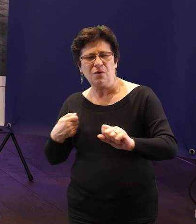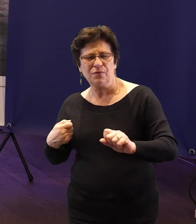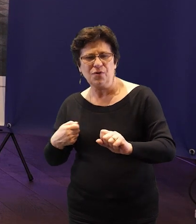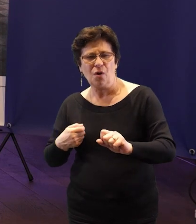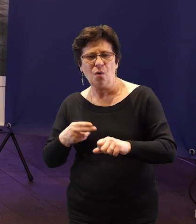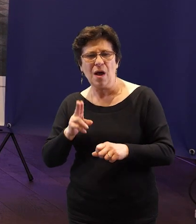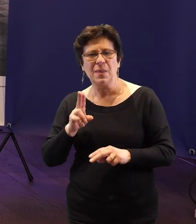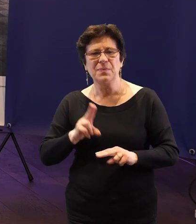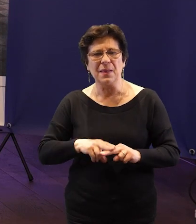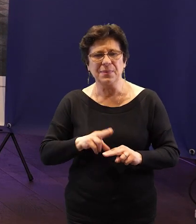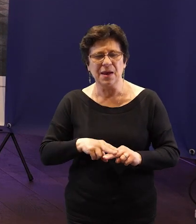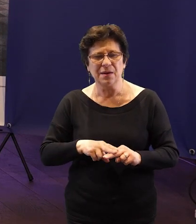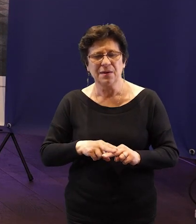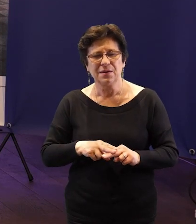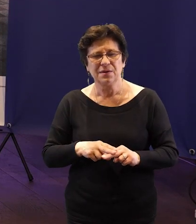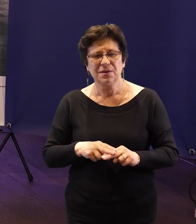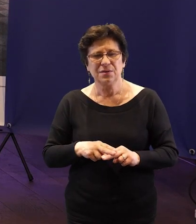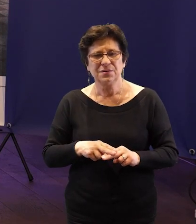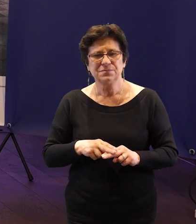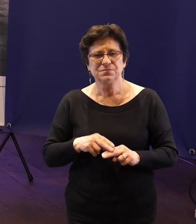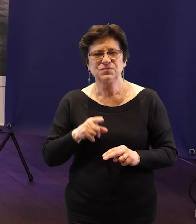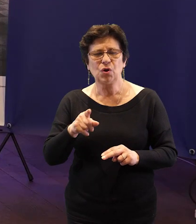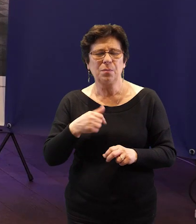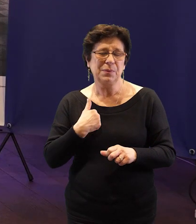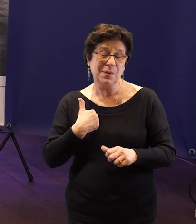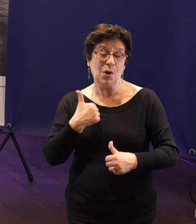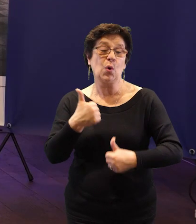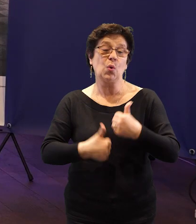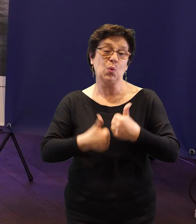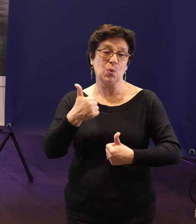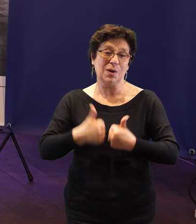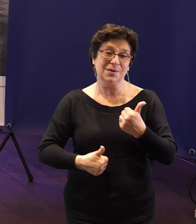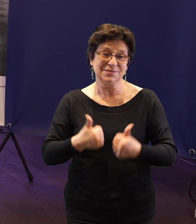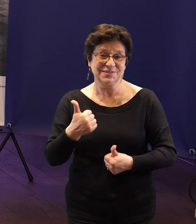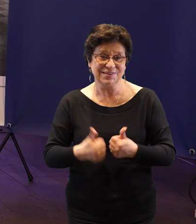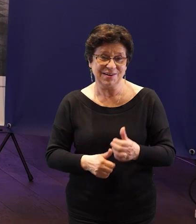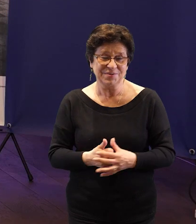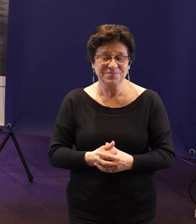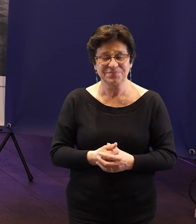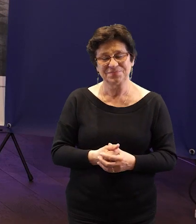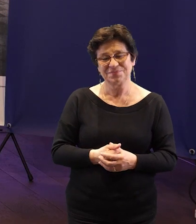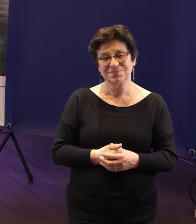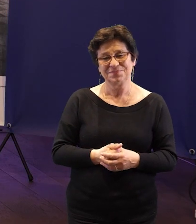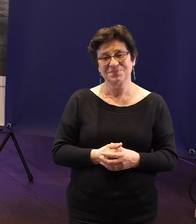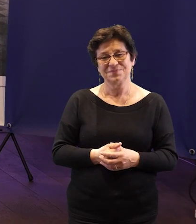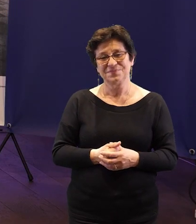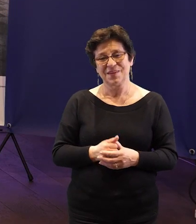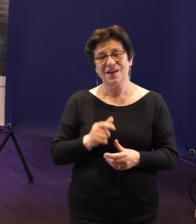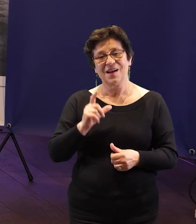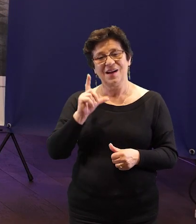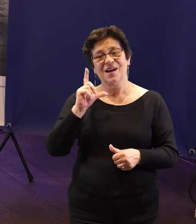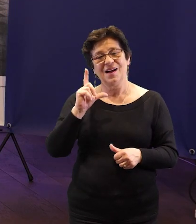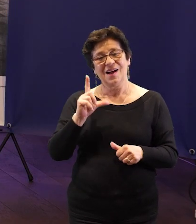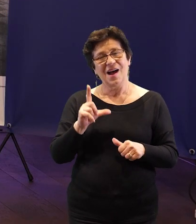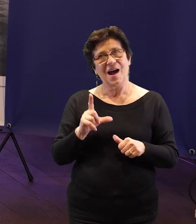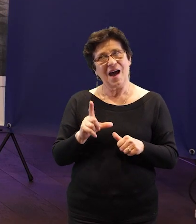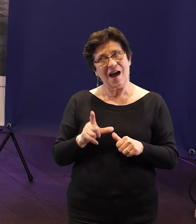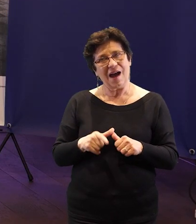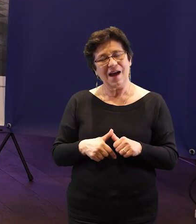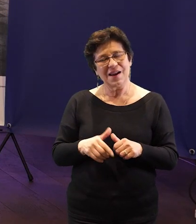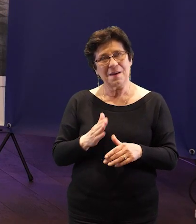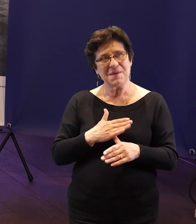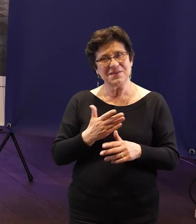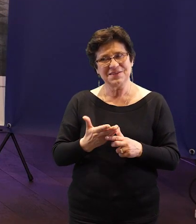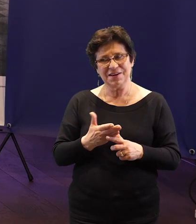No mówiąc najogólniej, konkurencja się wywiązywała między tymi konstruktorami. Ale właśnie, między nimi się